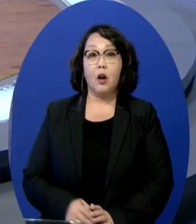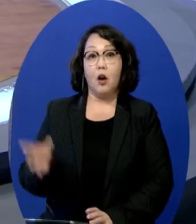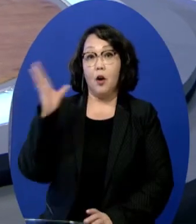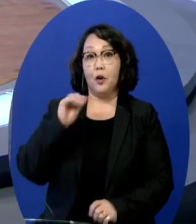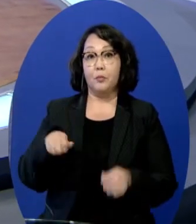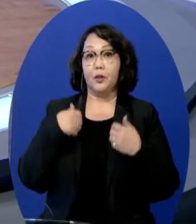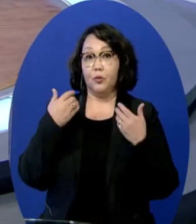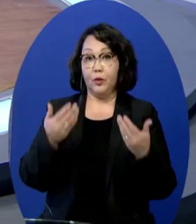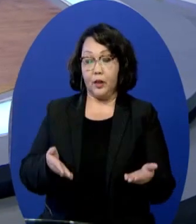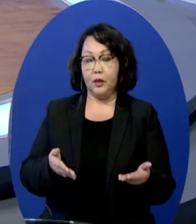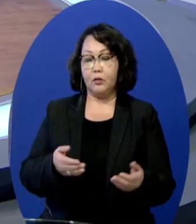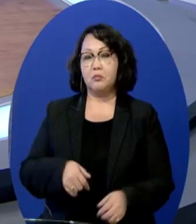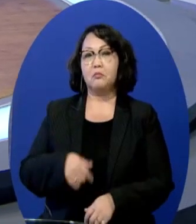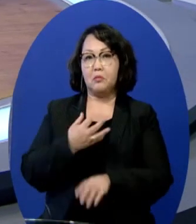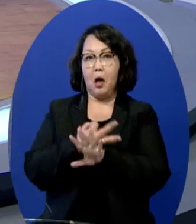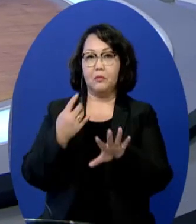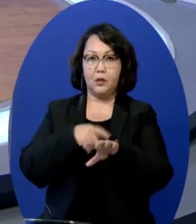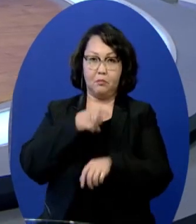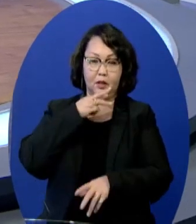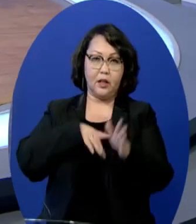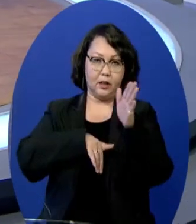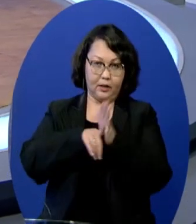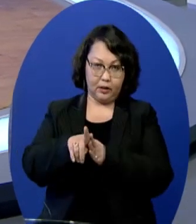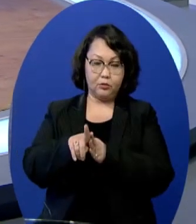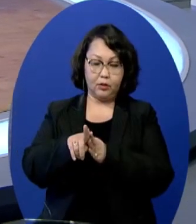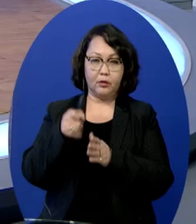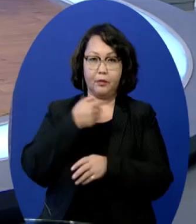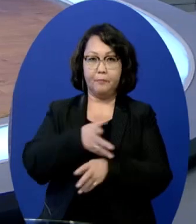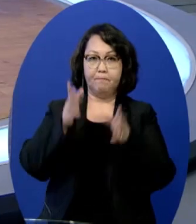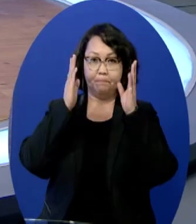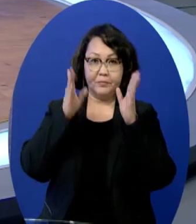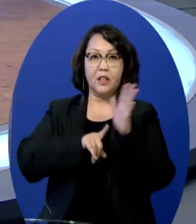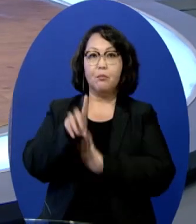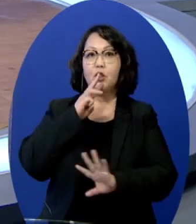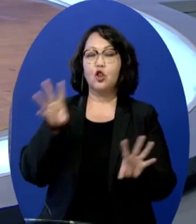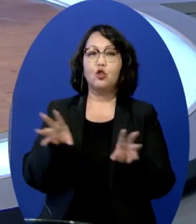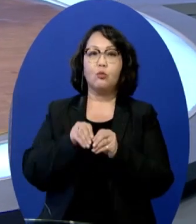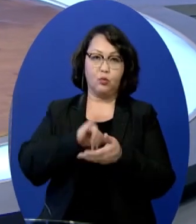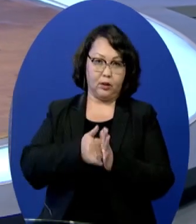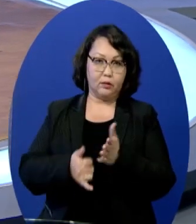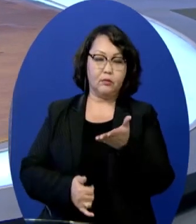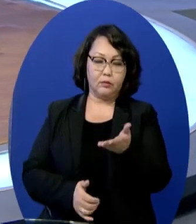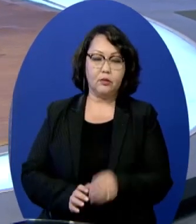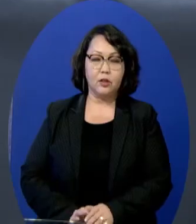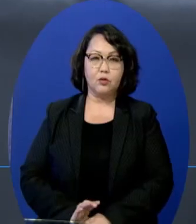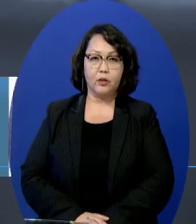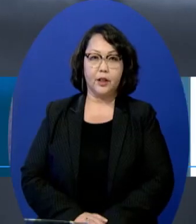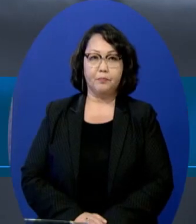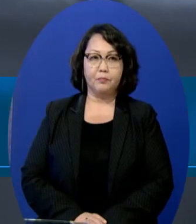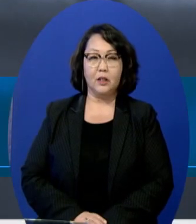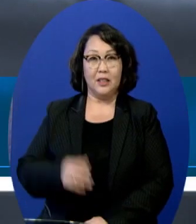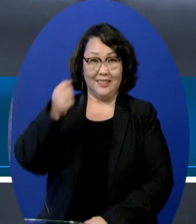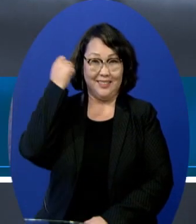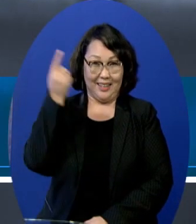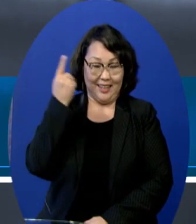Үзэгч та бүхэнтэйгээ орой амгалан айлтгая. Лав гэргийн цагийн хүрд мэдээллийн хөтөлбөр эхэлж байна. Эхлээдээ зарим мэдээний төв чагуулгатай танилцъя. Цахилгаан